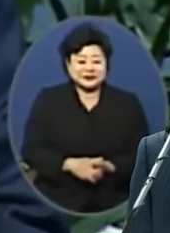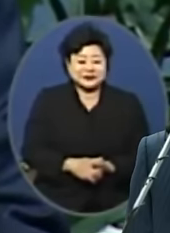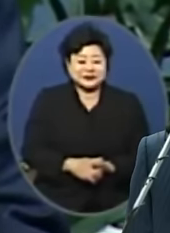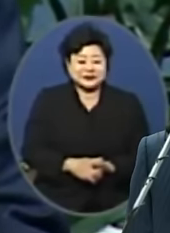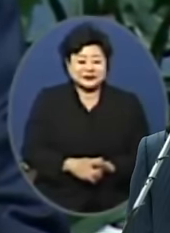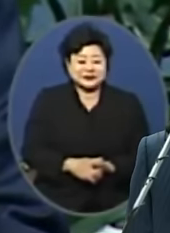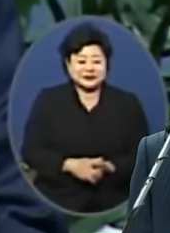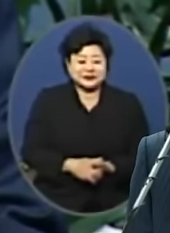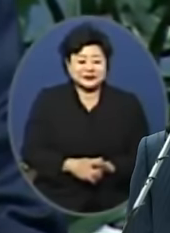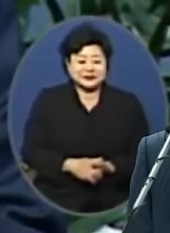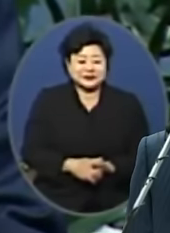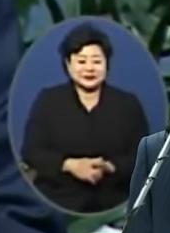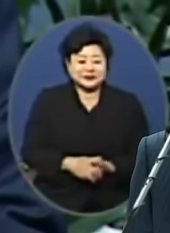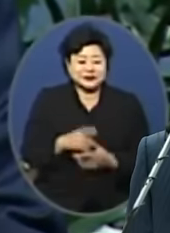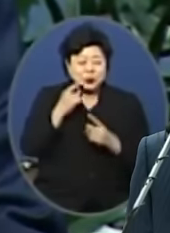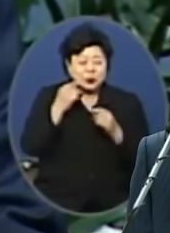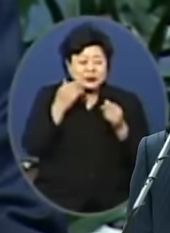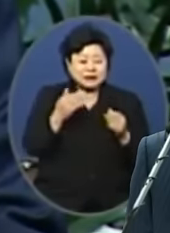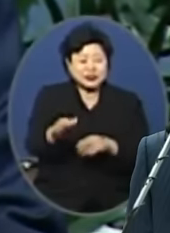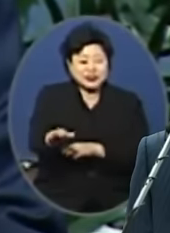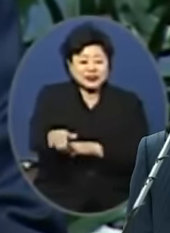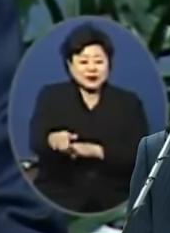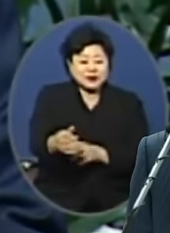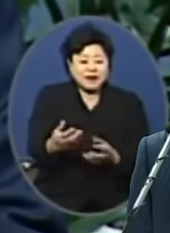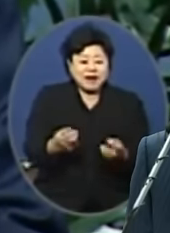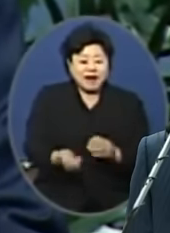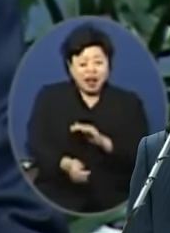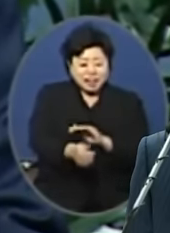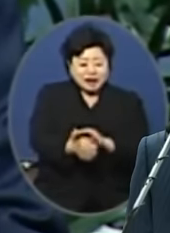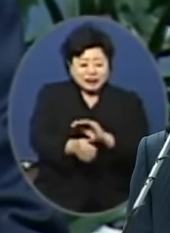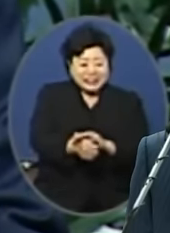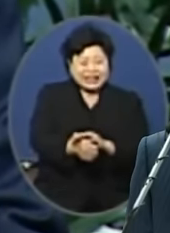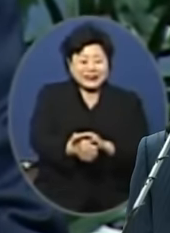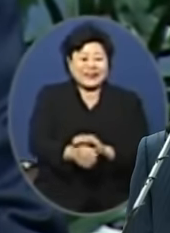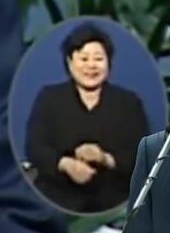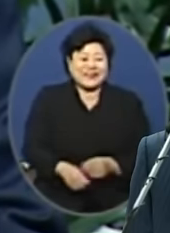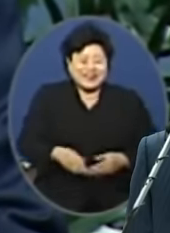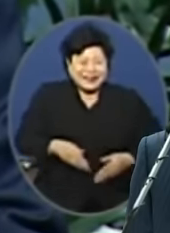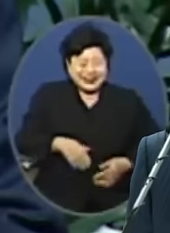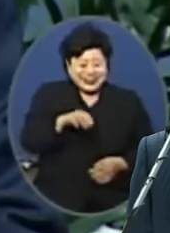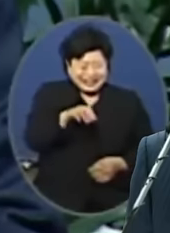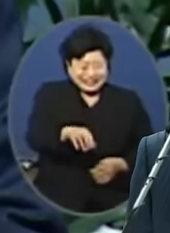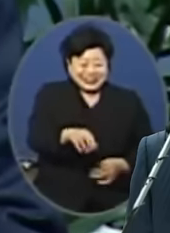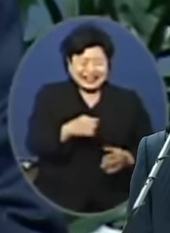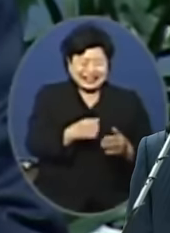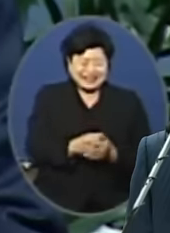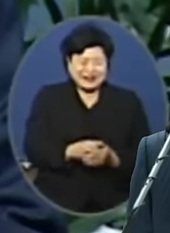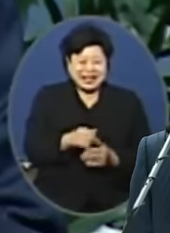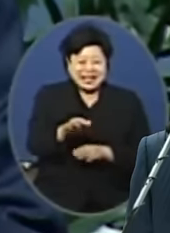저도 아주 시골 경상남도 울주군 삼남면 교동리 31번지에서